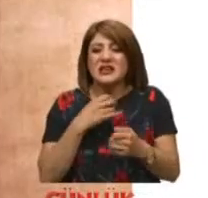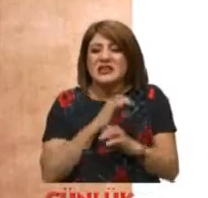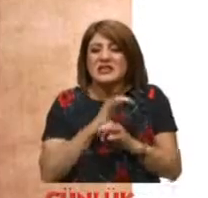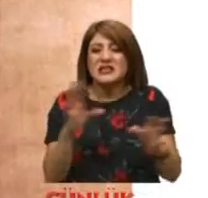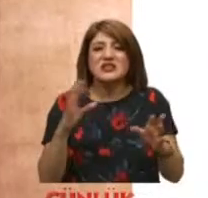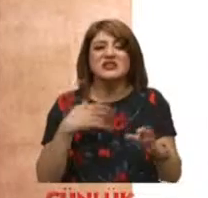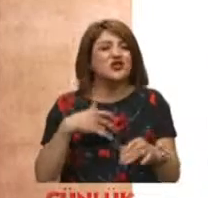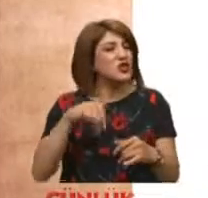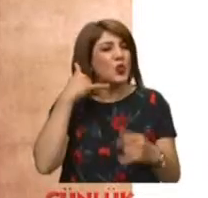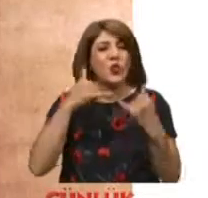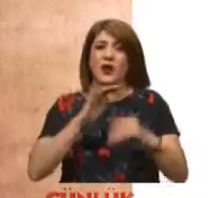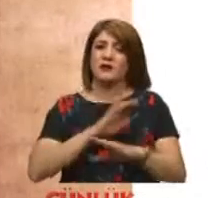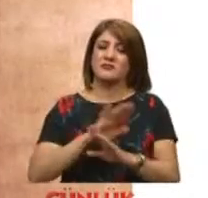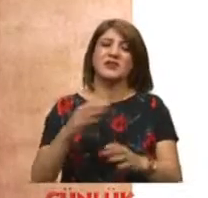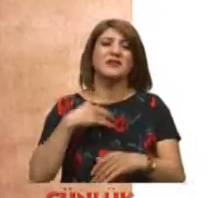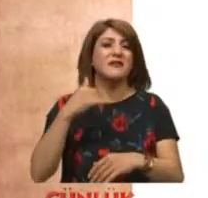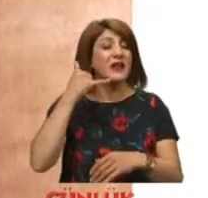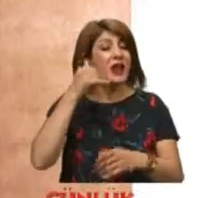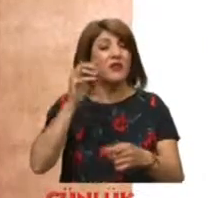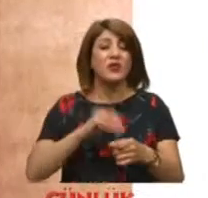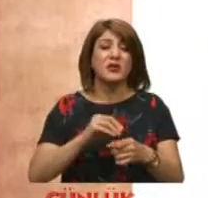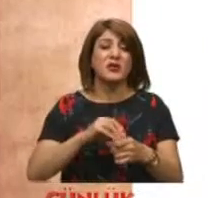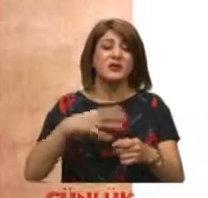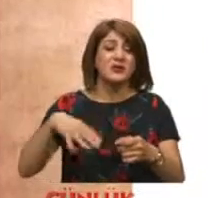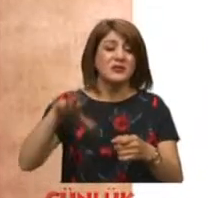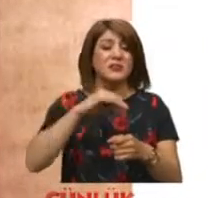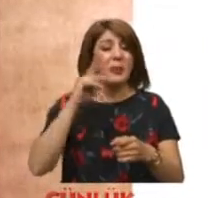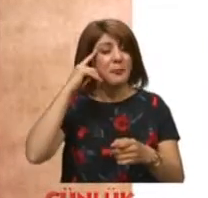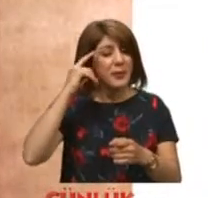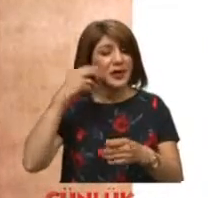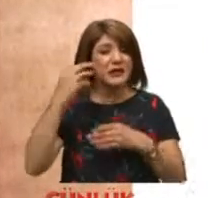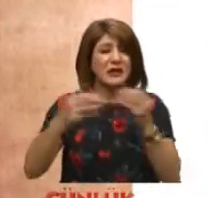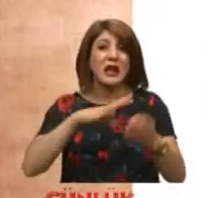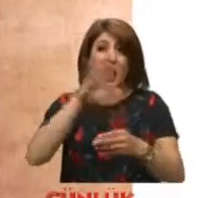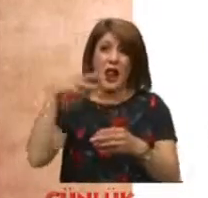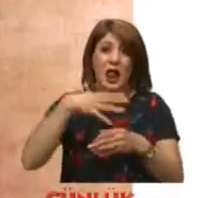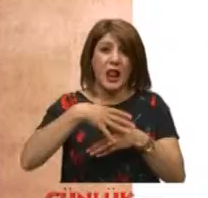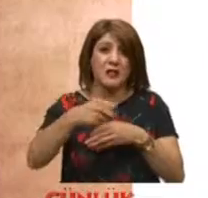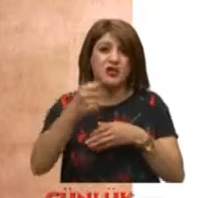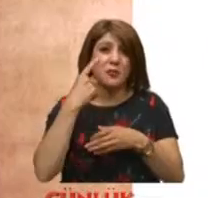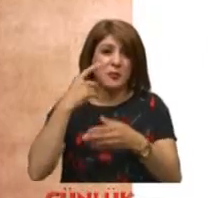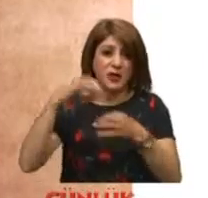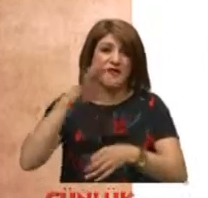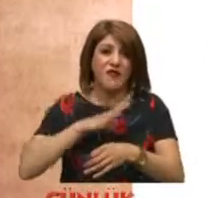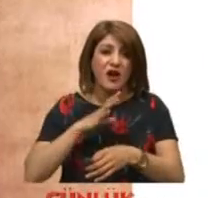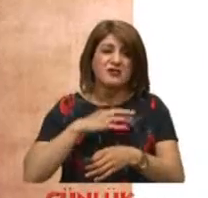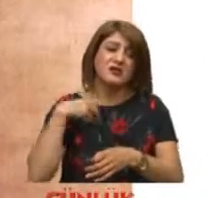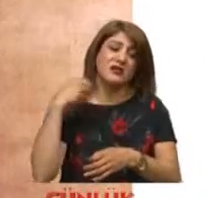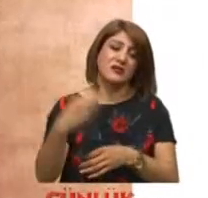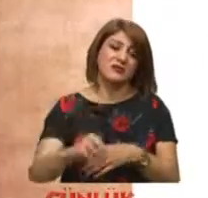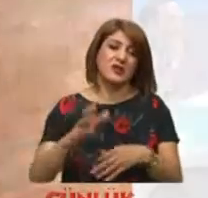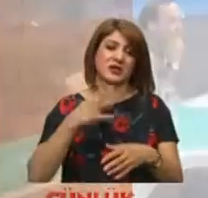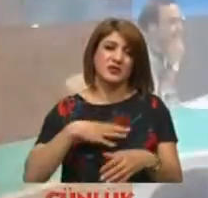kullanılmamış denebilir. Telefonumu bütün vereceğim bilgilere rağmen hala alacak biri varsa satmak istiyorum.